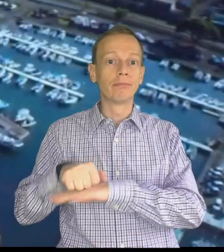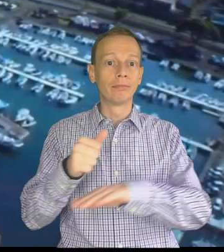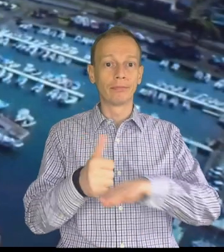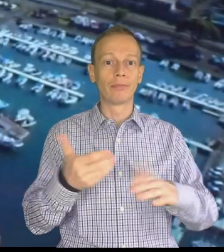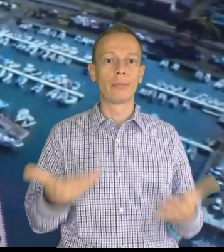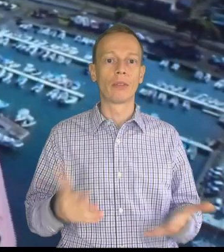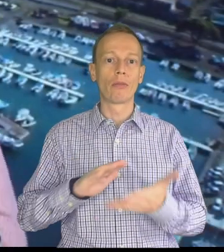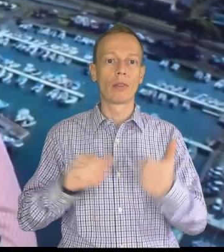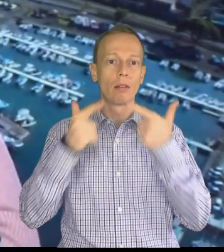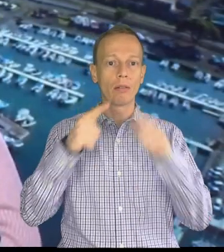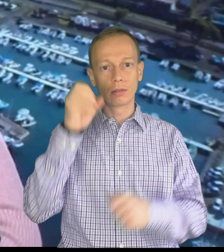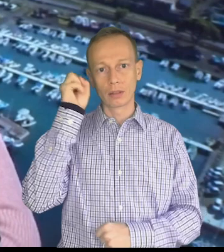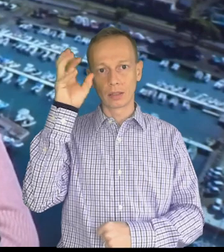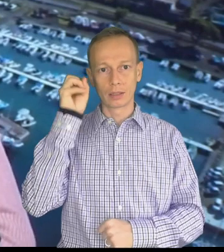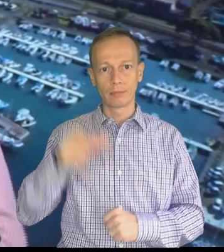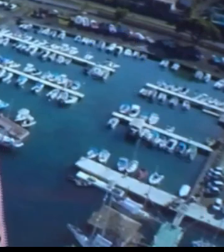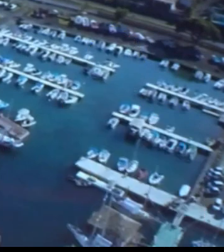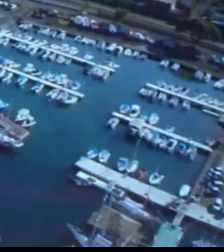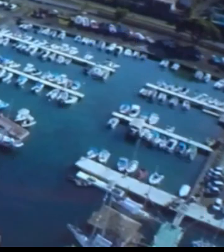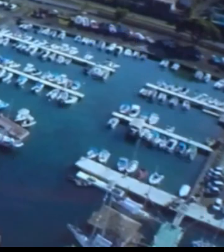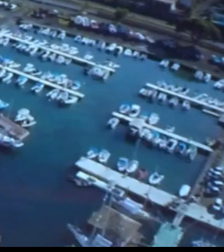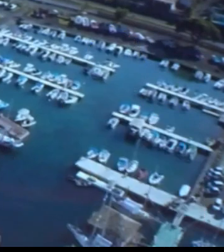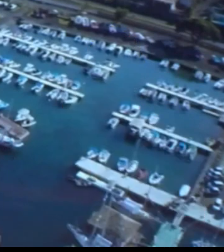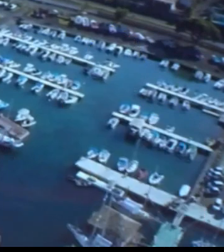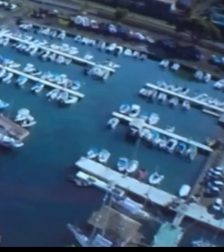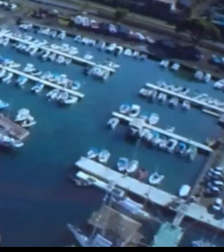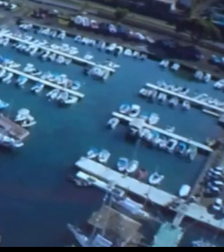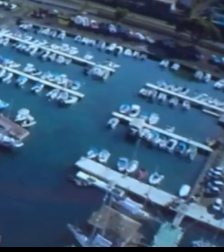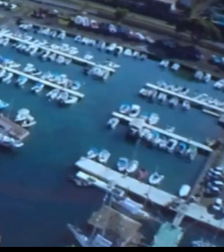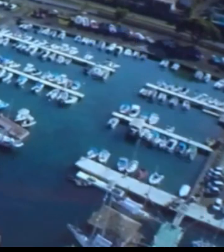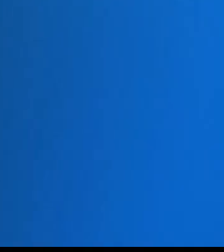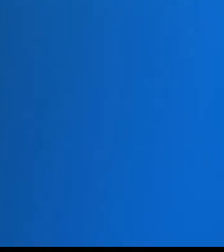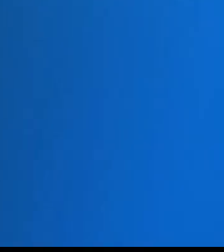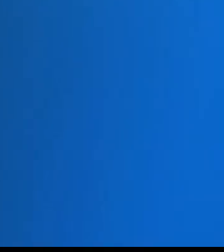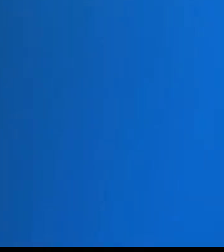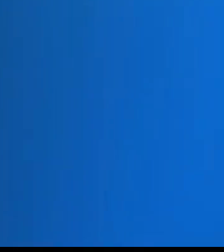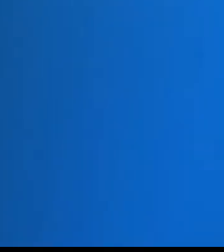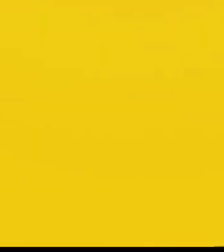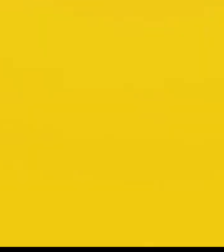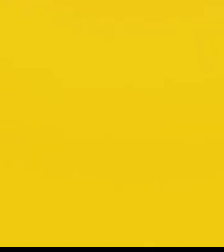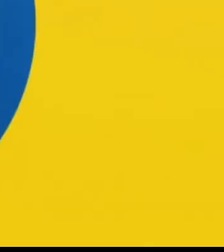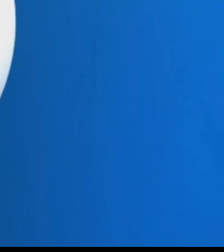Là, c'est la fin de ce flash. Si vous êtes à table, bon appétit. À tout de suite pour votre journal en route Haiti.